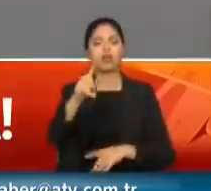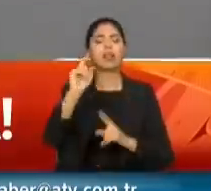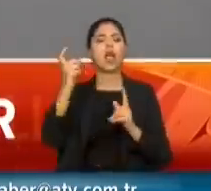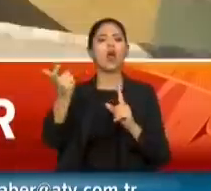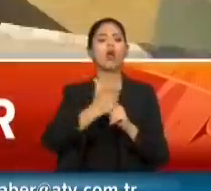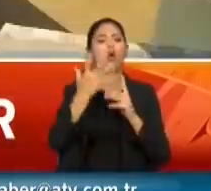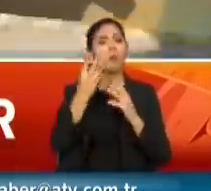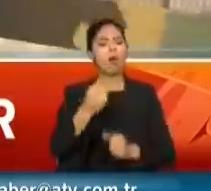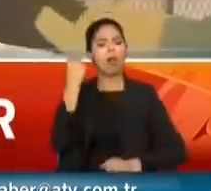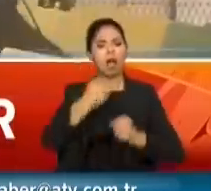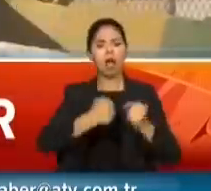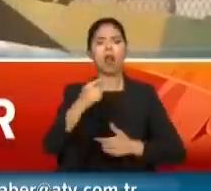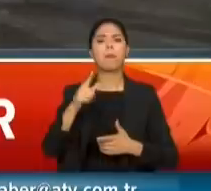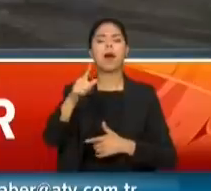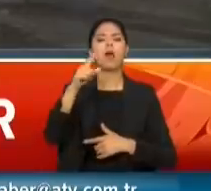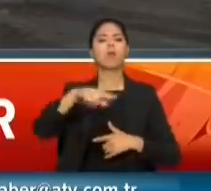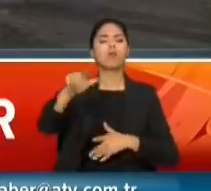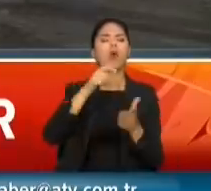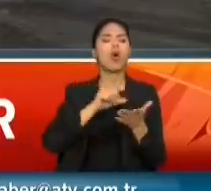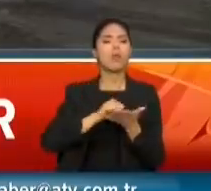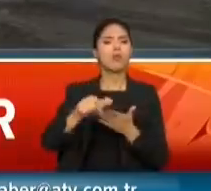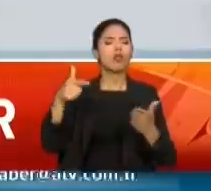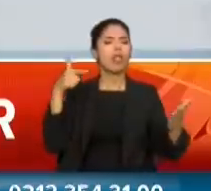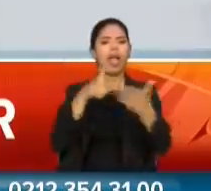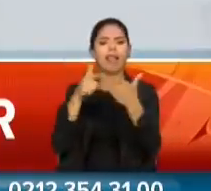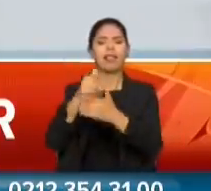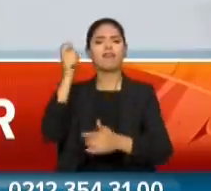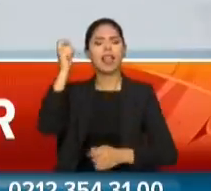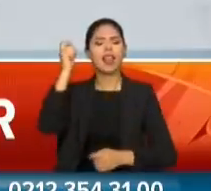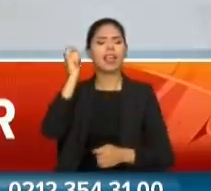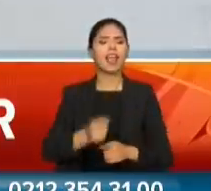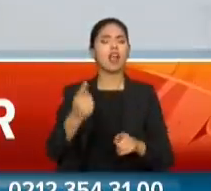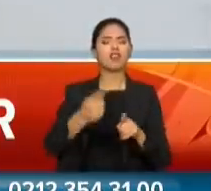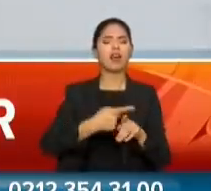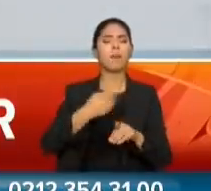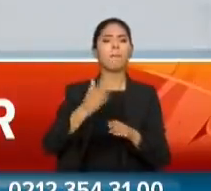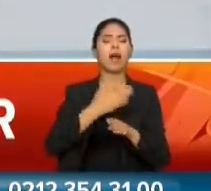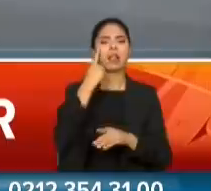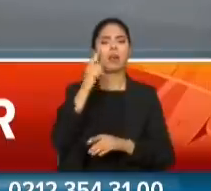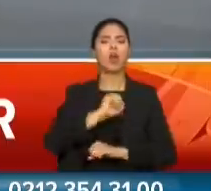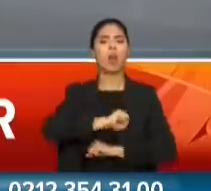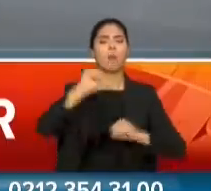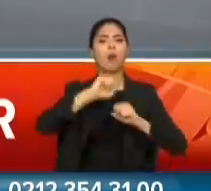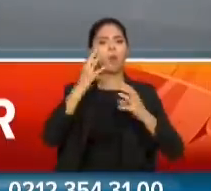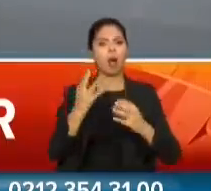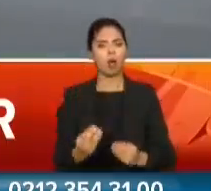araçlar top ve havan temsili düşman hedeflerini gerçek mühimmat larla atışlar yapacak